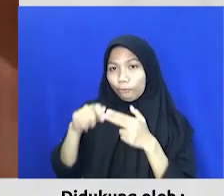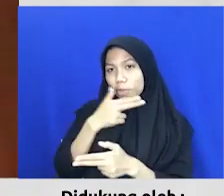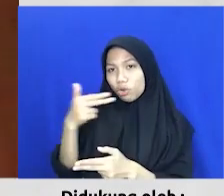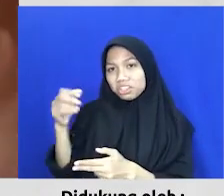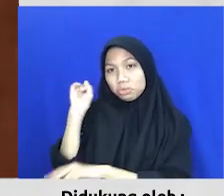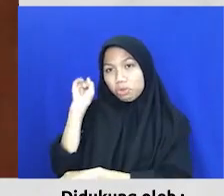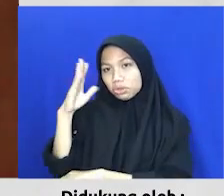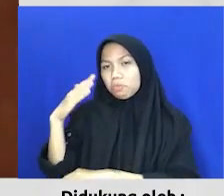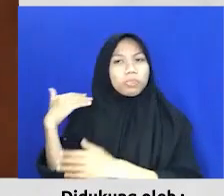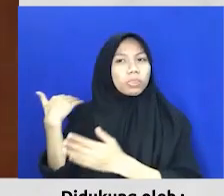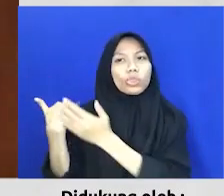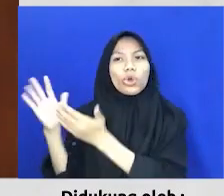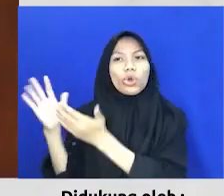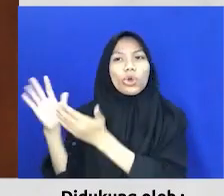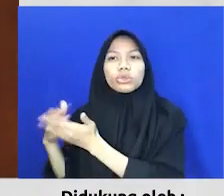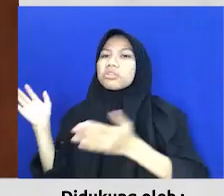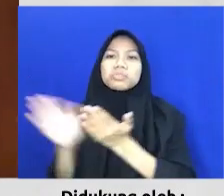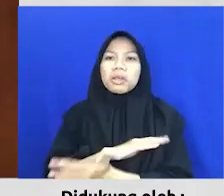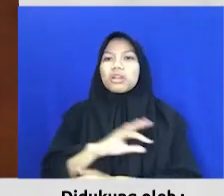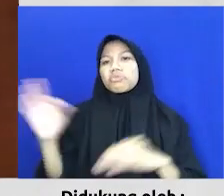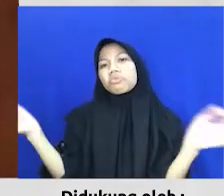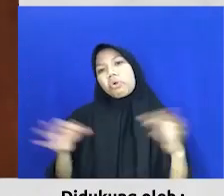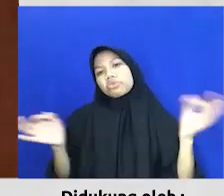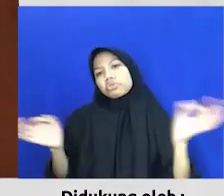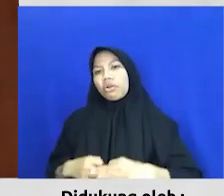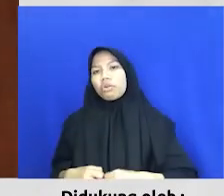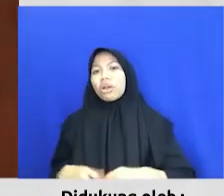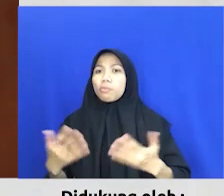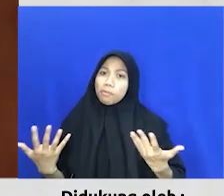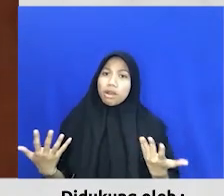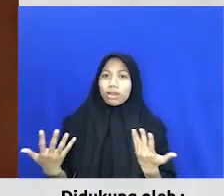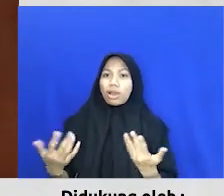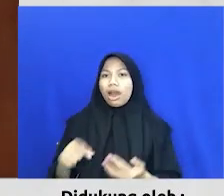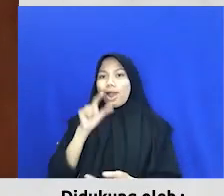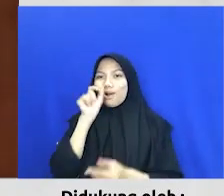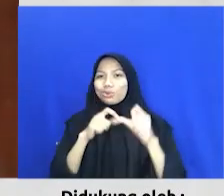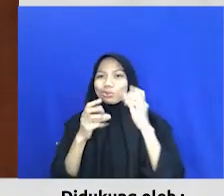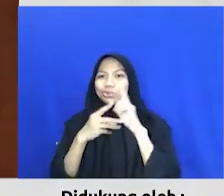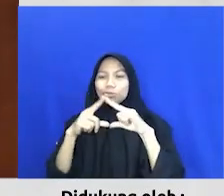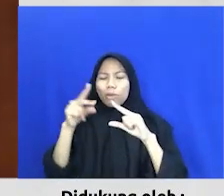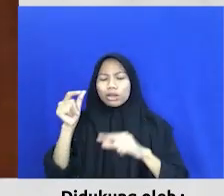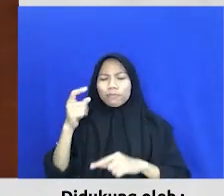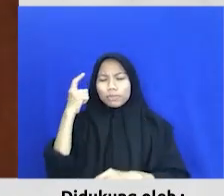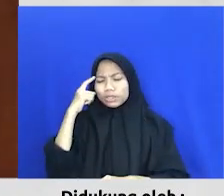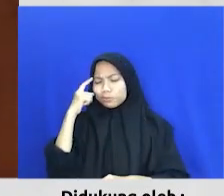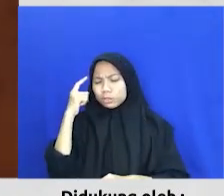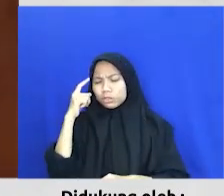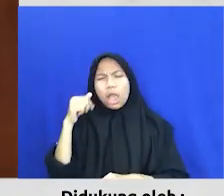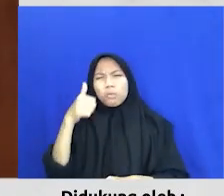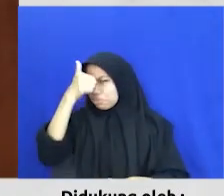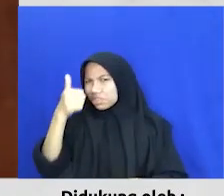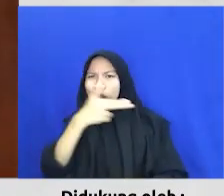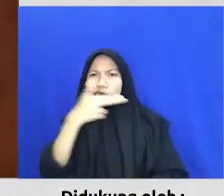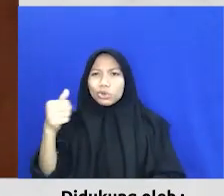ya saya cerita ya, Bung Karno ini mempunyai teman seorang Amerika yang perwakilan dari perfilman